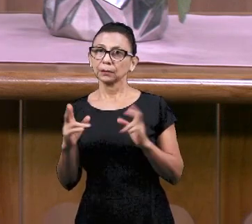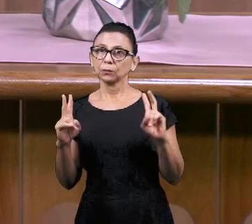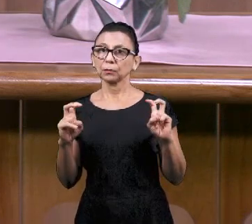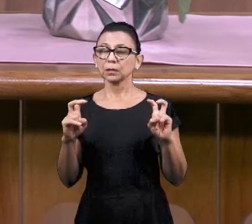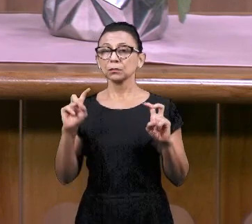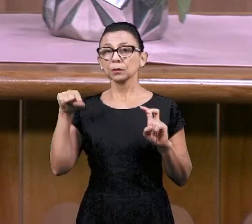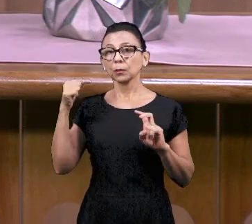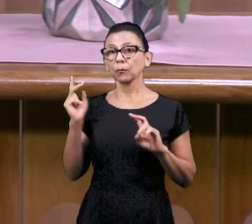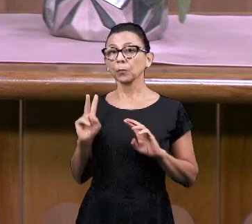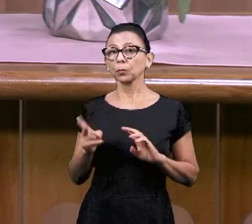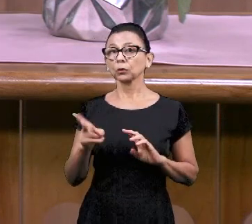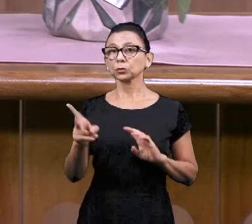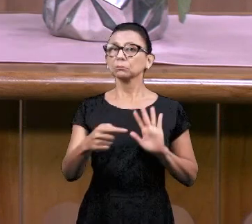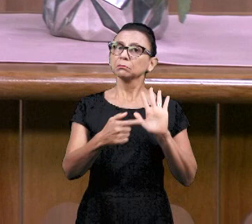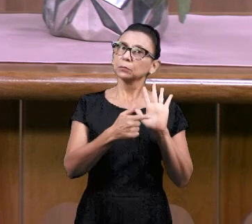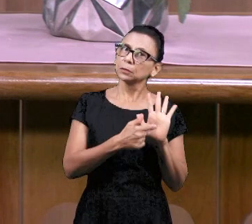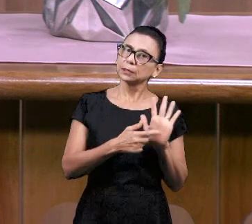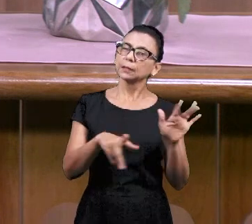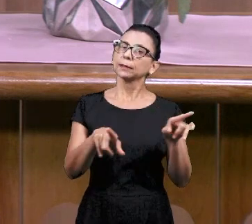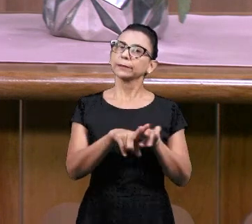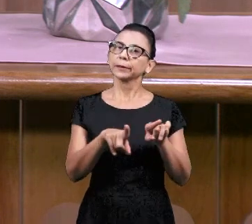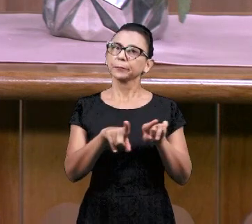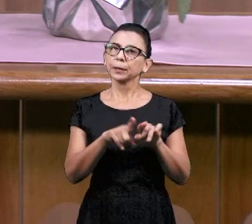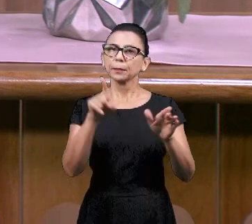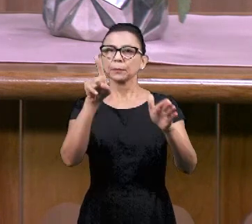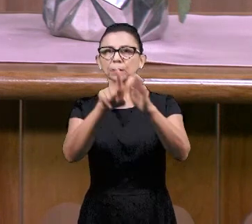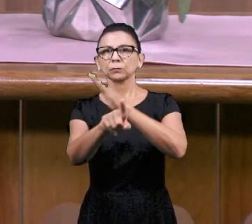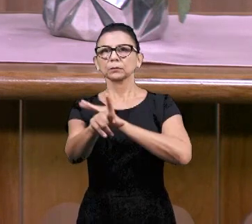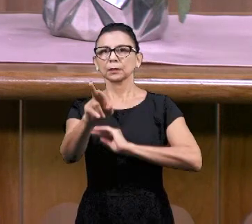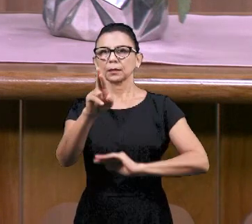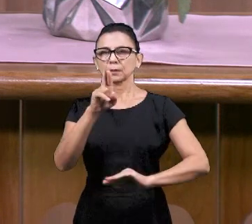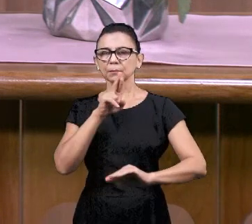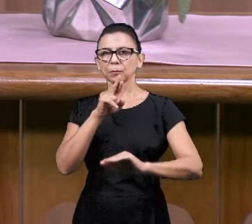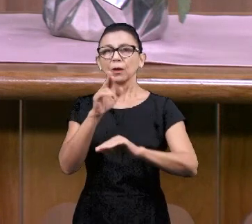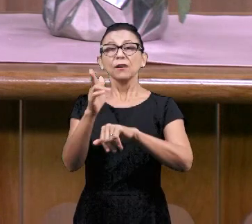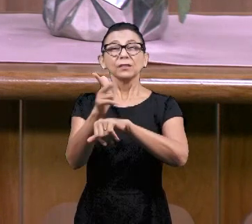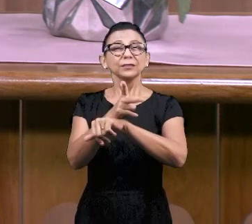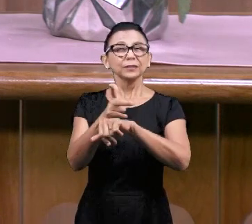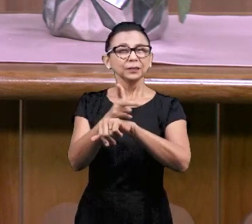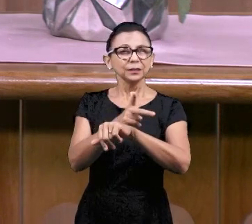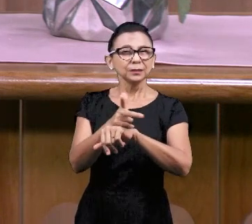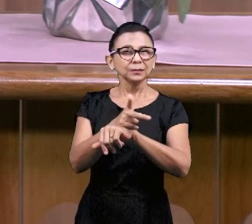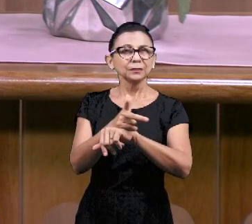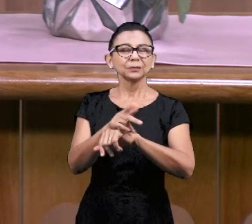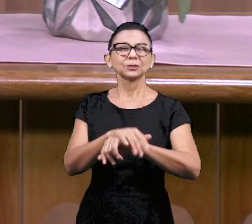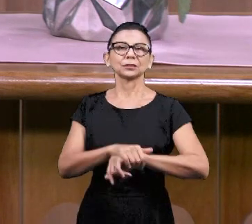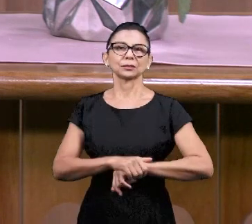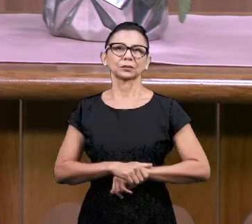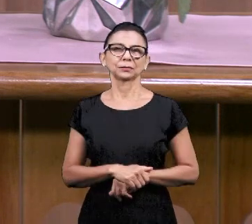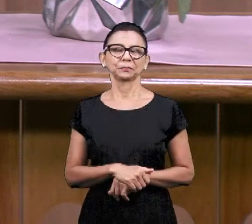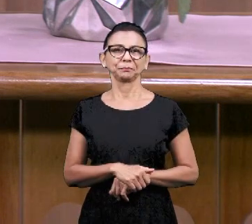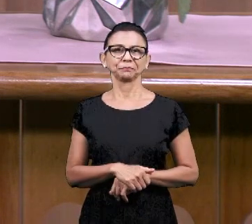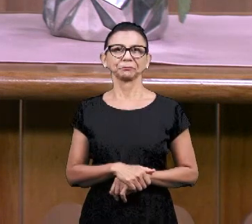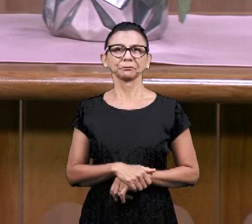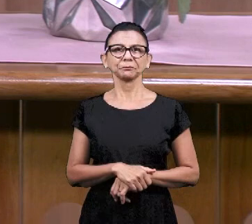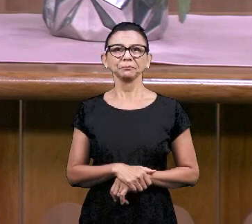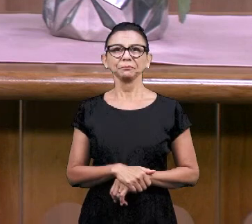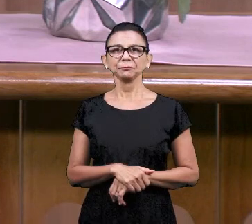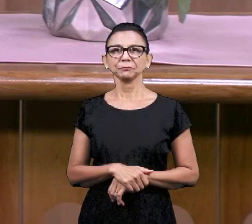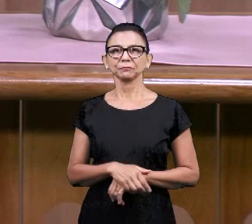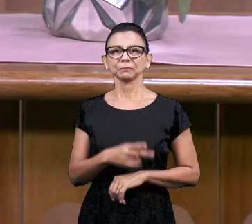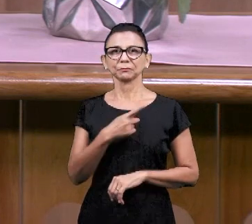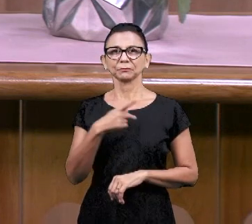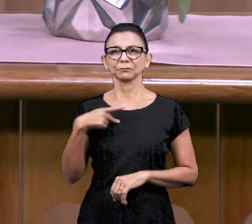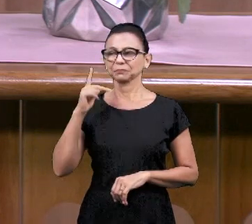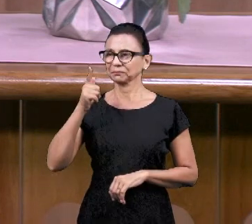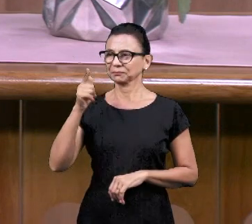de la distanciation sociale. Donc, le pasteur Jodetti va nous faire une introduction et après nous allons présenter les réponses à travers les vidéos